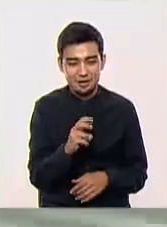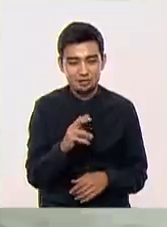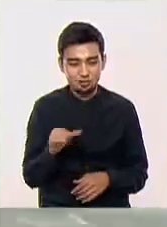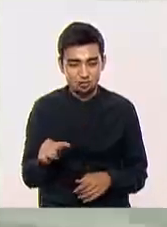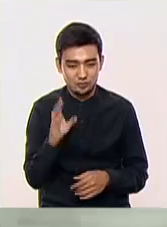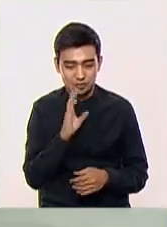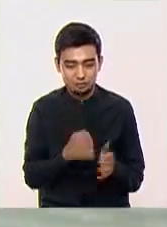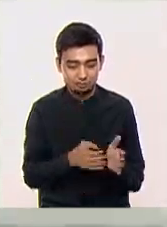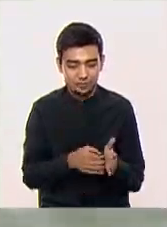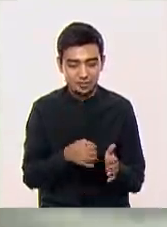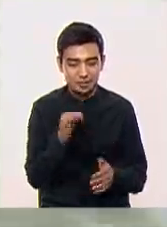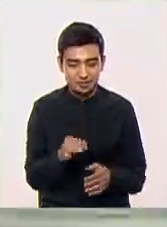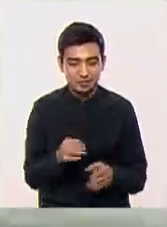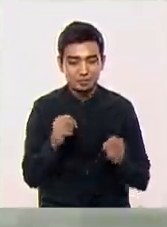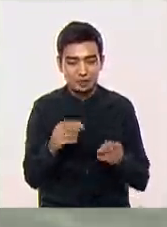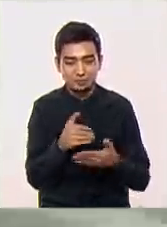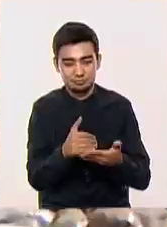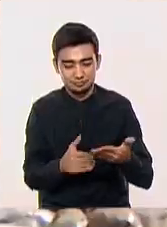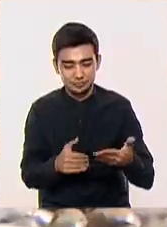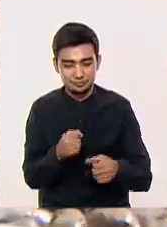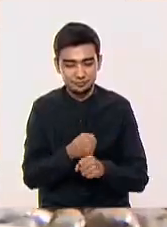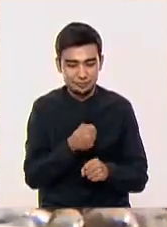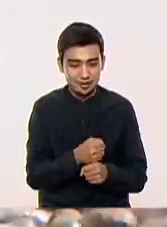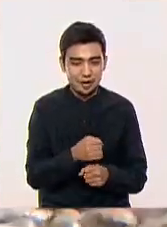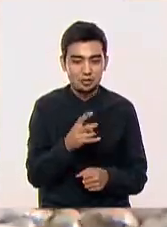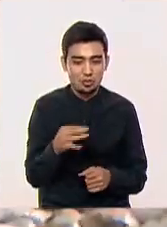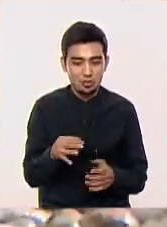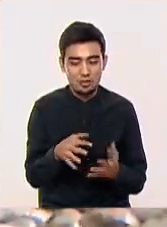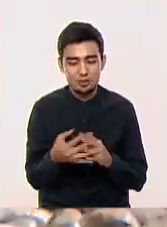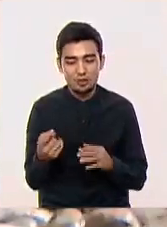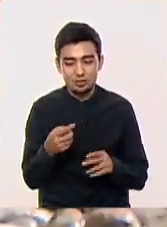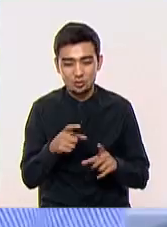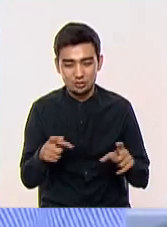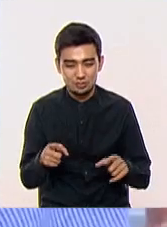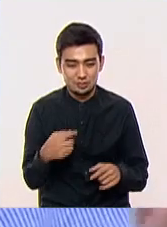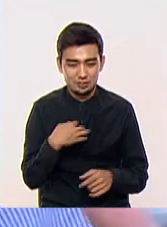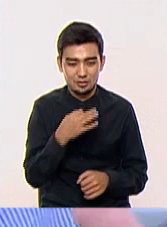местном казводхозе установили график полива. Правда, фермеров он не устраивает.